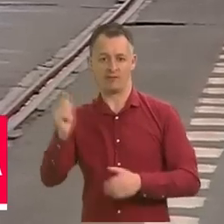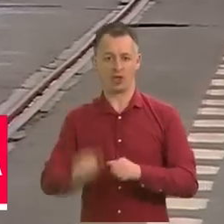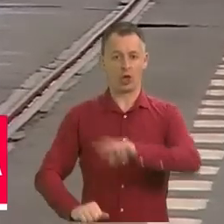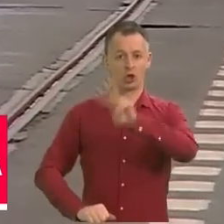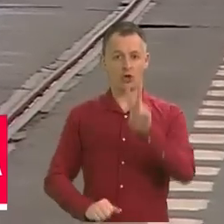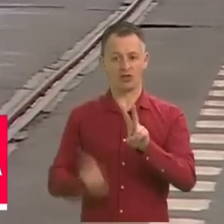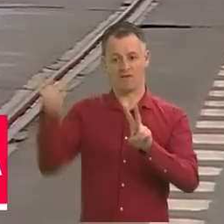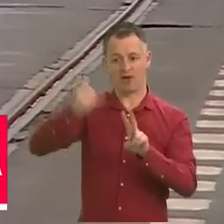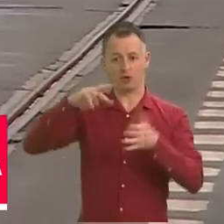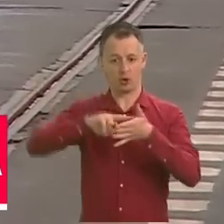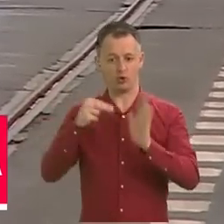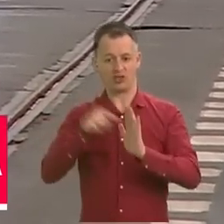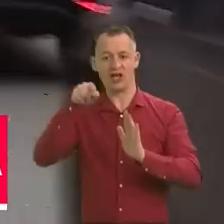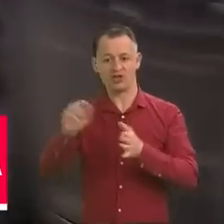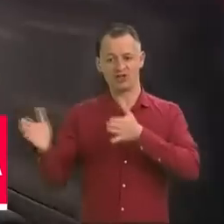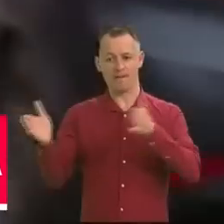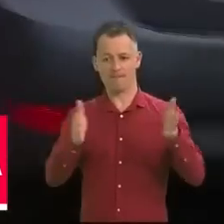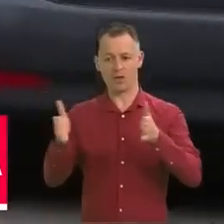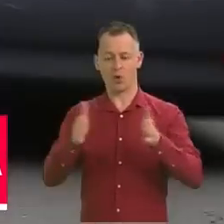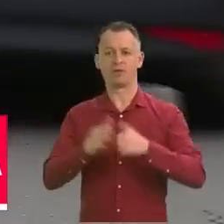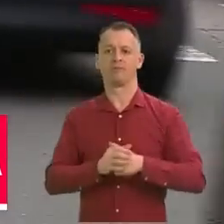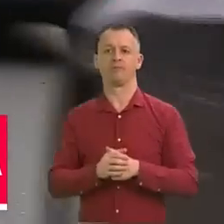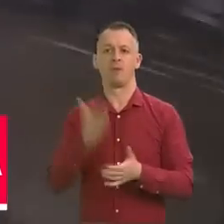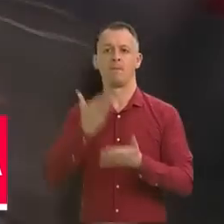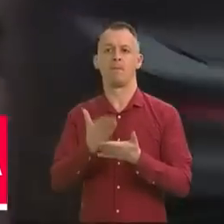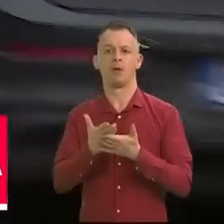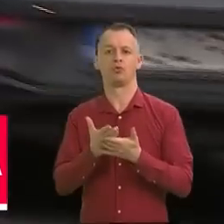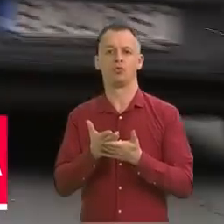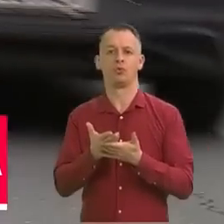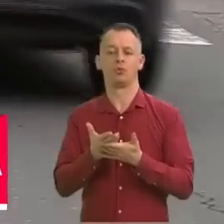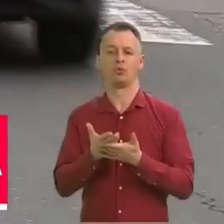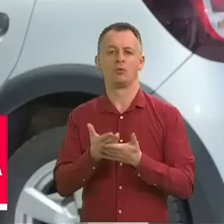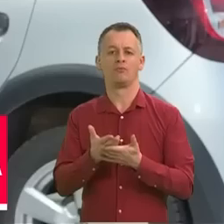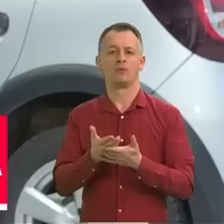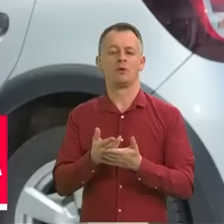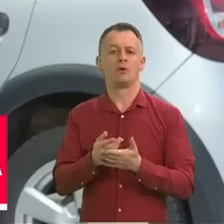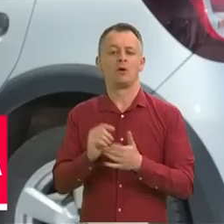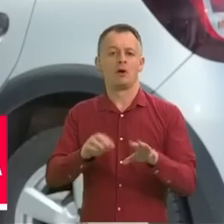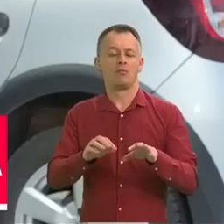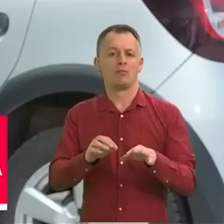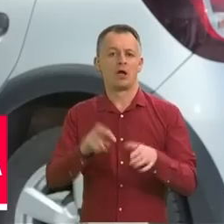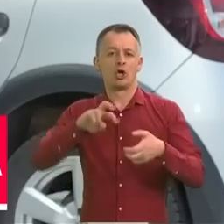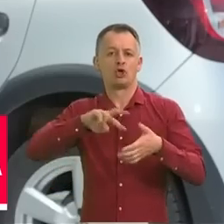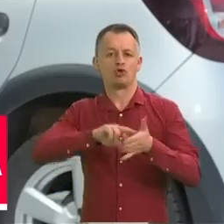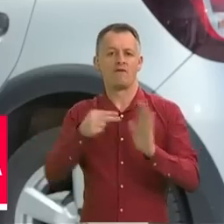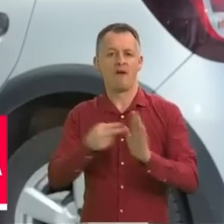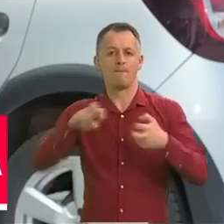cu soluții în această perioadă pentru a adresa problemele identificate